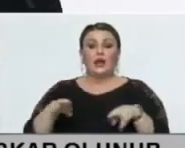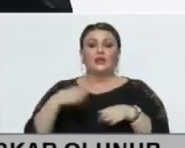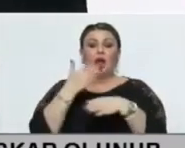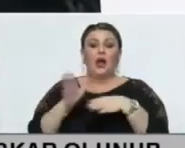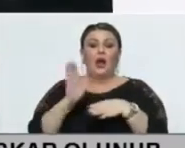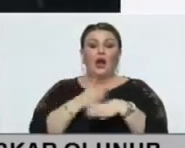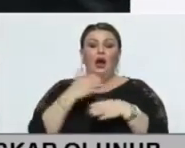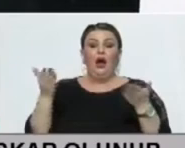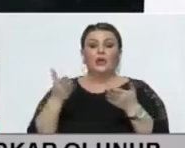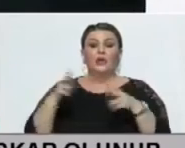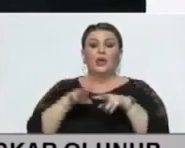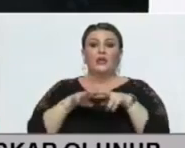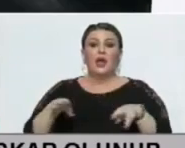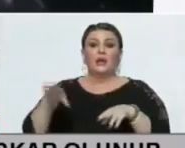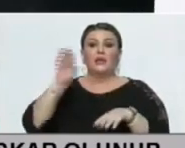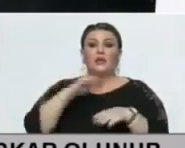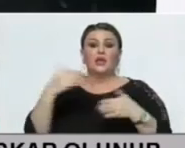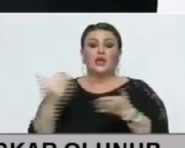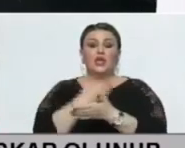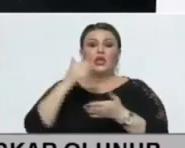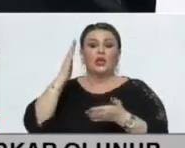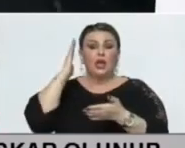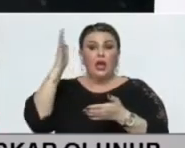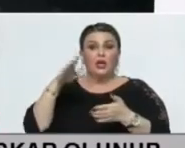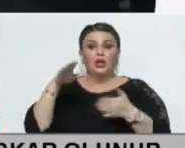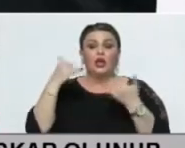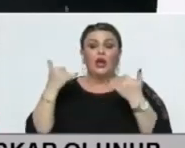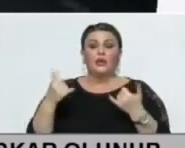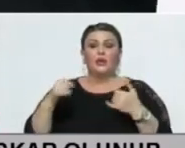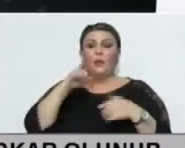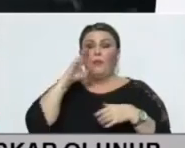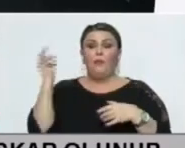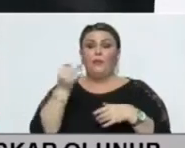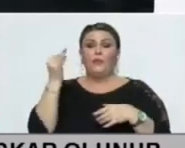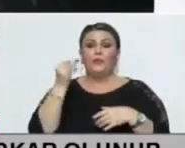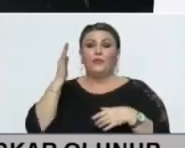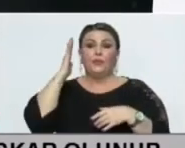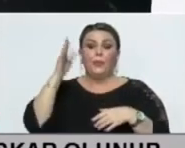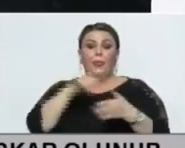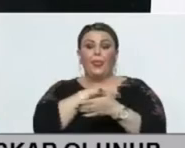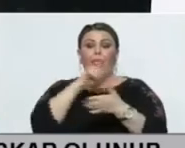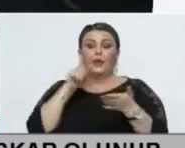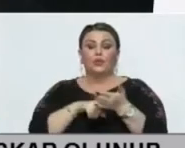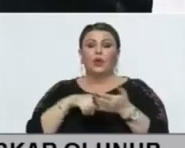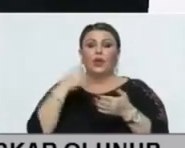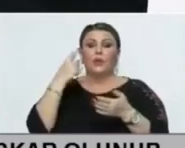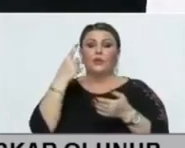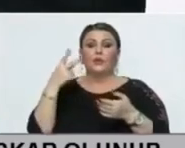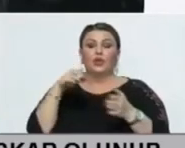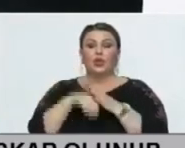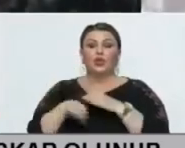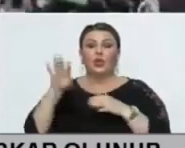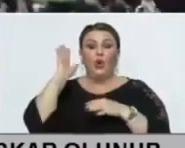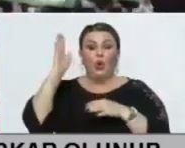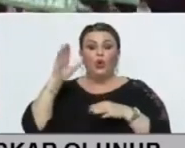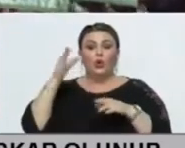ve hansı nazirlikler yenilenecek mi? İndi maraq doğuran suallardan bir neçəsi bundan